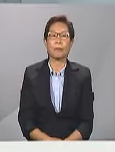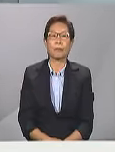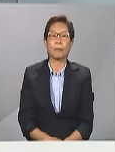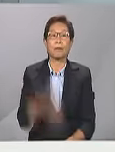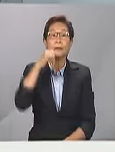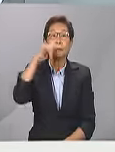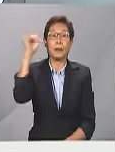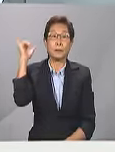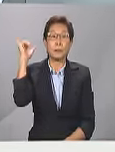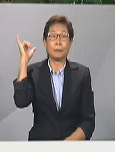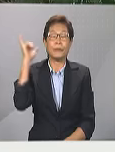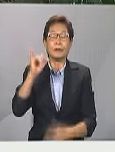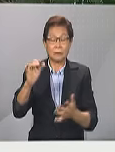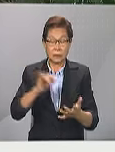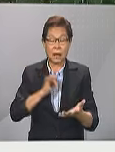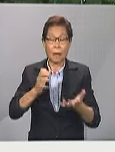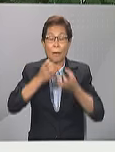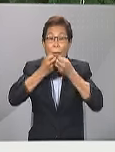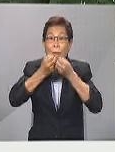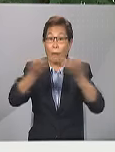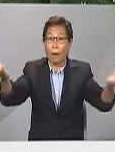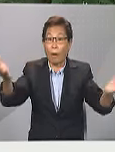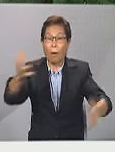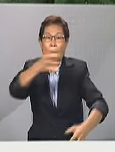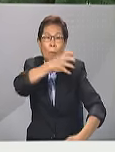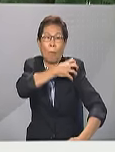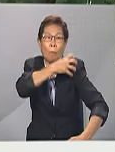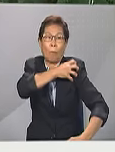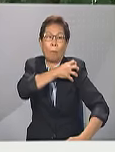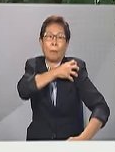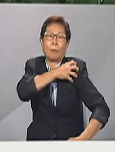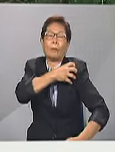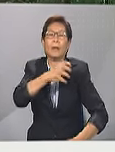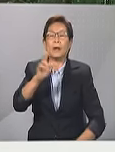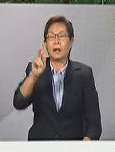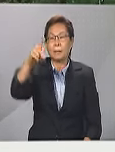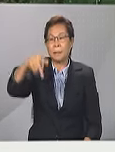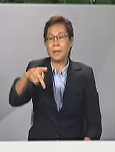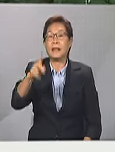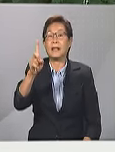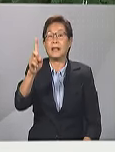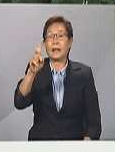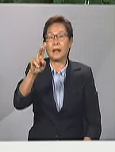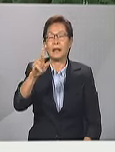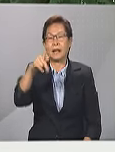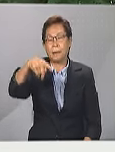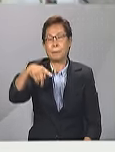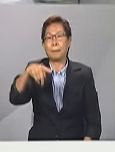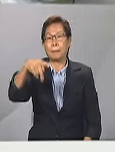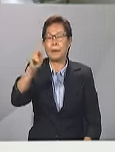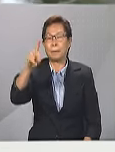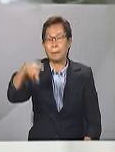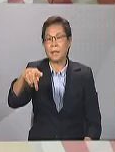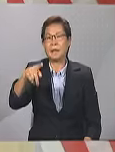Hai Semalam saya ingin maklumkan penguasa Kementerian Perdagangan dalam negeri dan hal ehwal pengguna